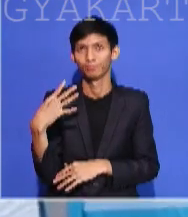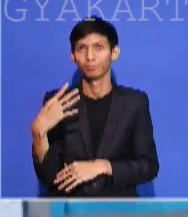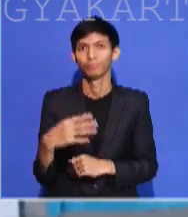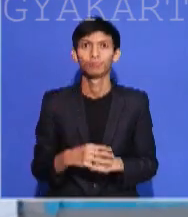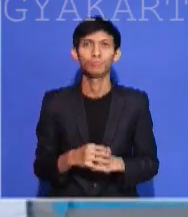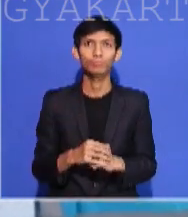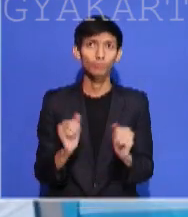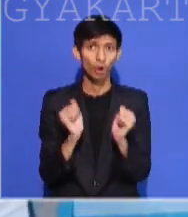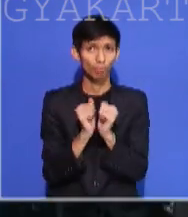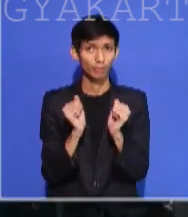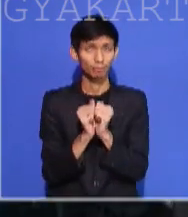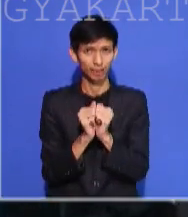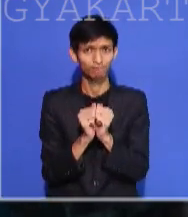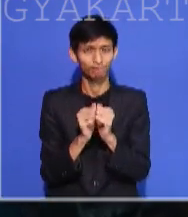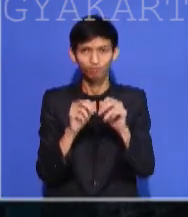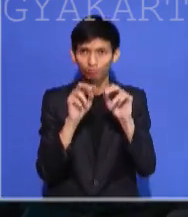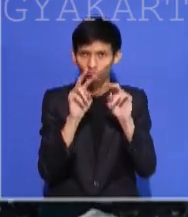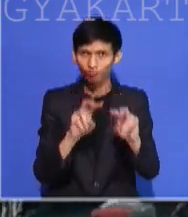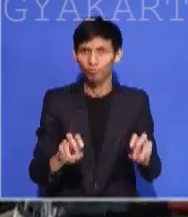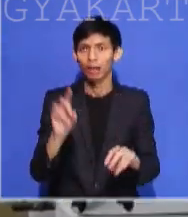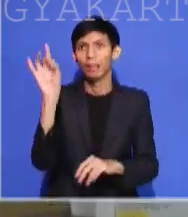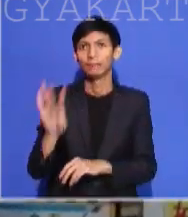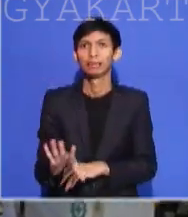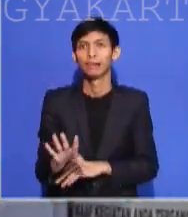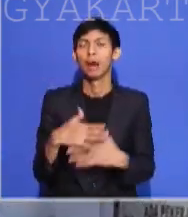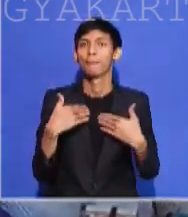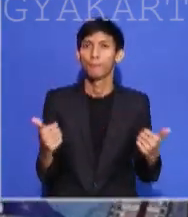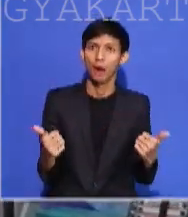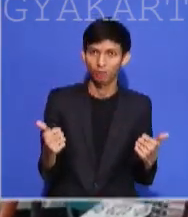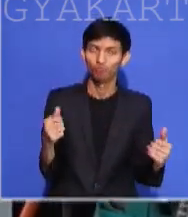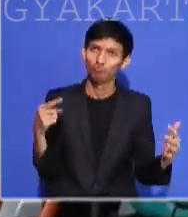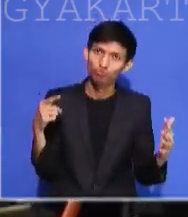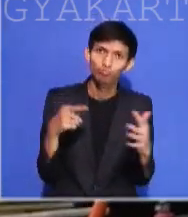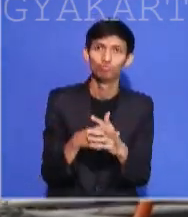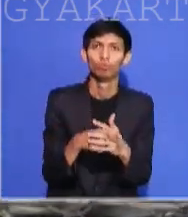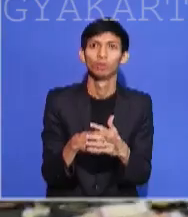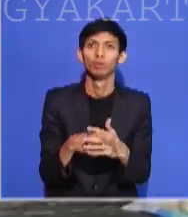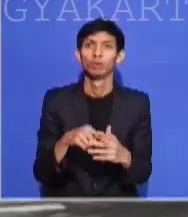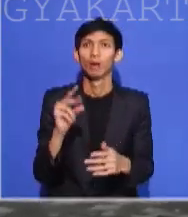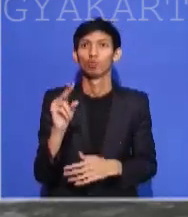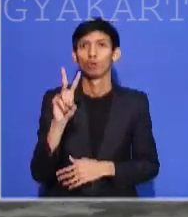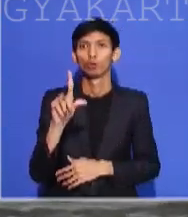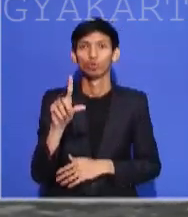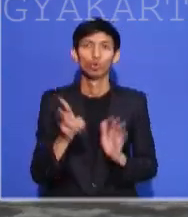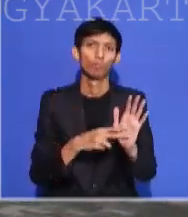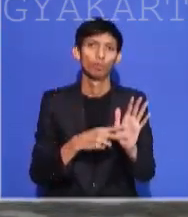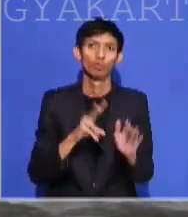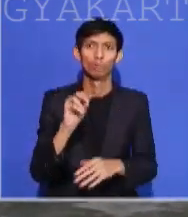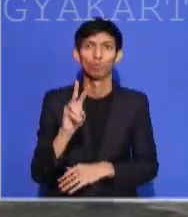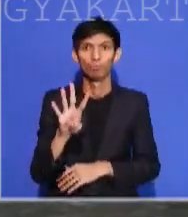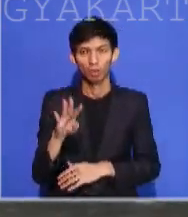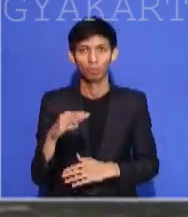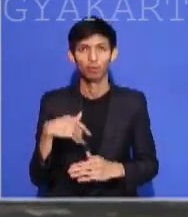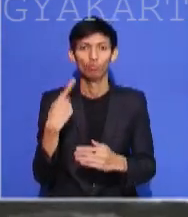PLN untuk memastikan pasokan listrik yang andal selama proses Pilkada yang dilaksanakan pada Rabu 27 November mulai dari tahapan